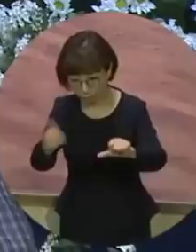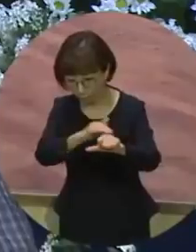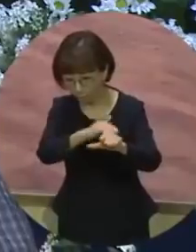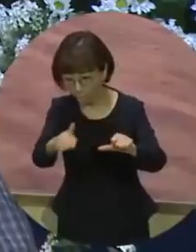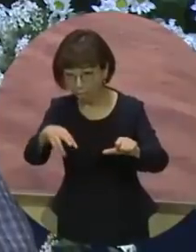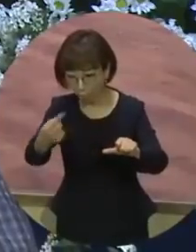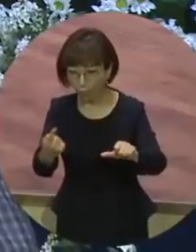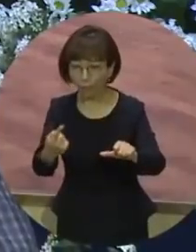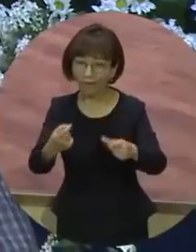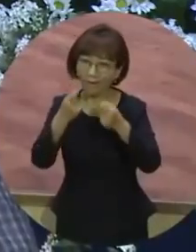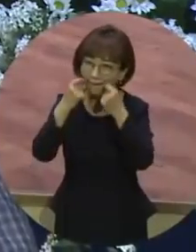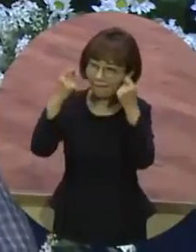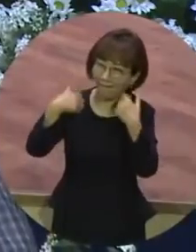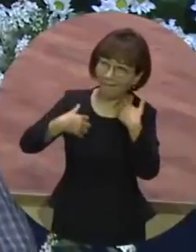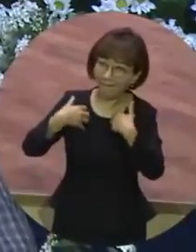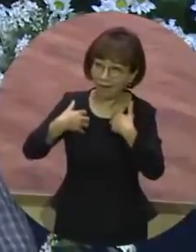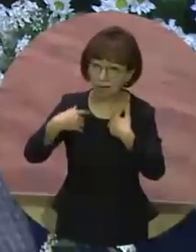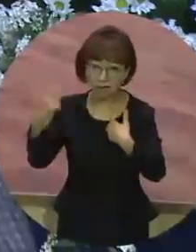그것도 조심해야 돼요.